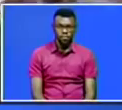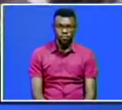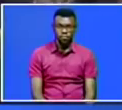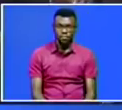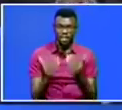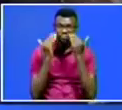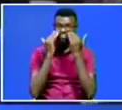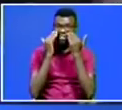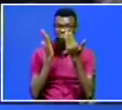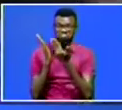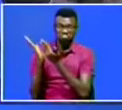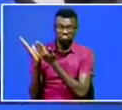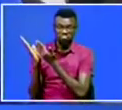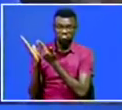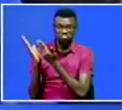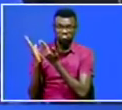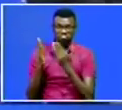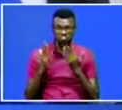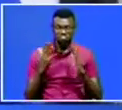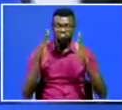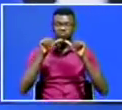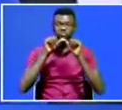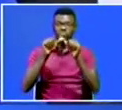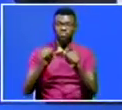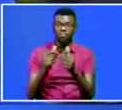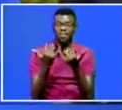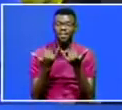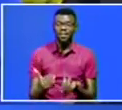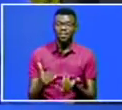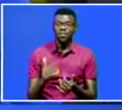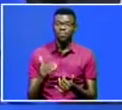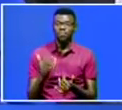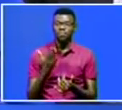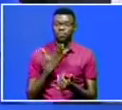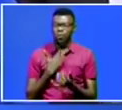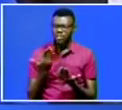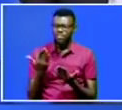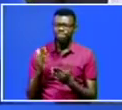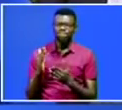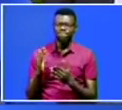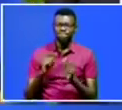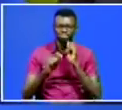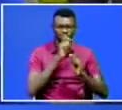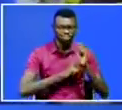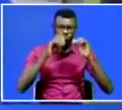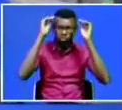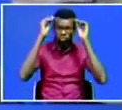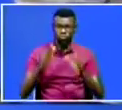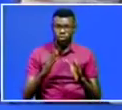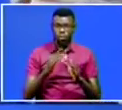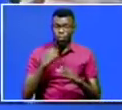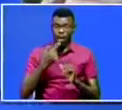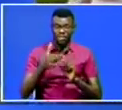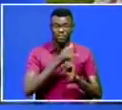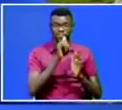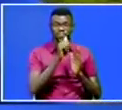Basi kama unavyoona bado hapa sherehe zinaendelea, na hivi sasa nitakuwa najumuika na baadhi ya wale wanafunzi ambao wameweza kujinyakulia alama